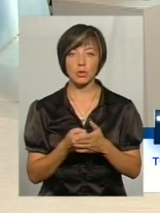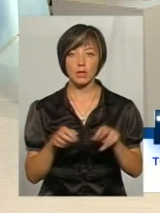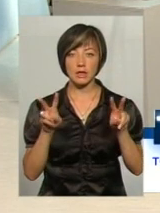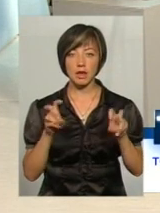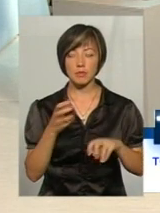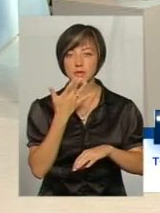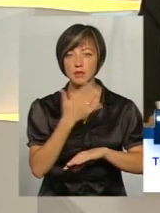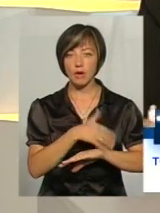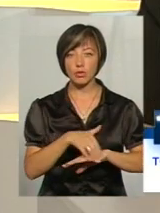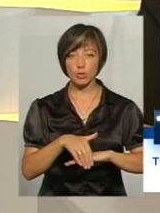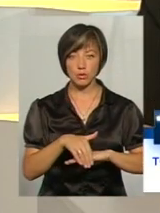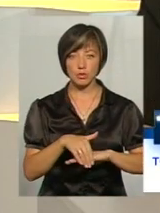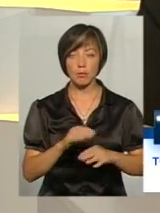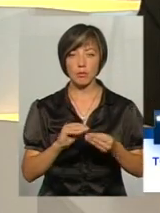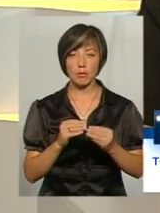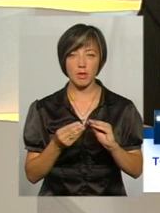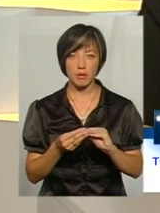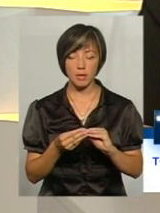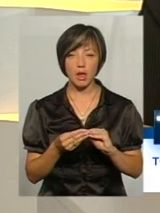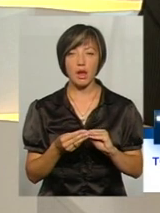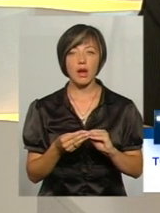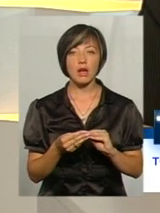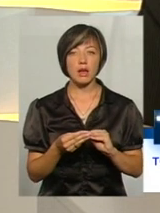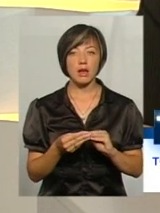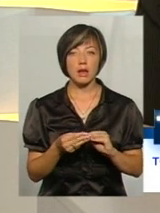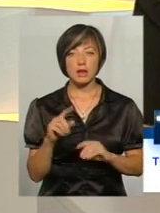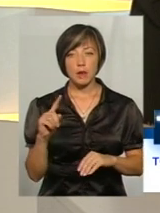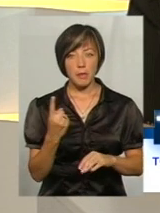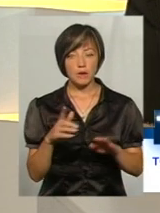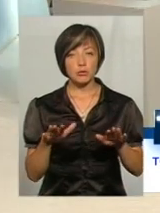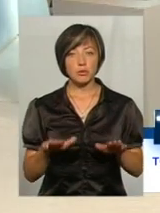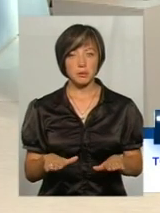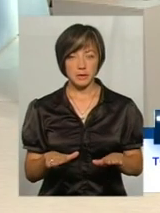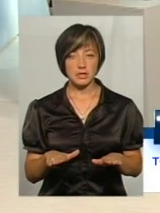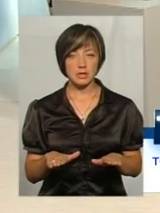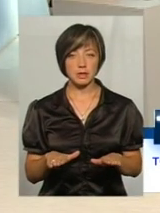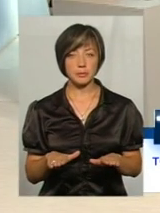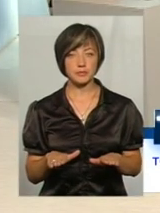закордонної, про цієї проблеми за кордоном. І на першому місці